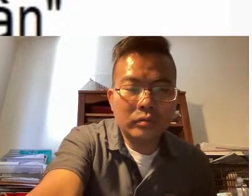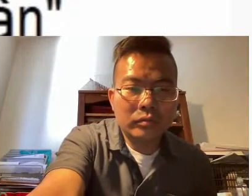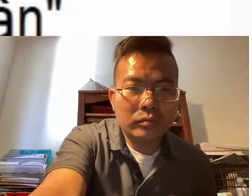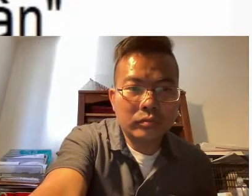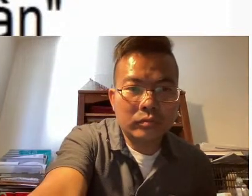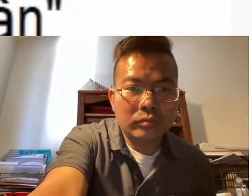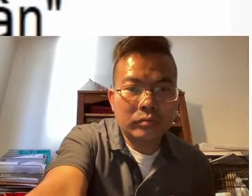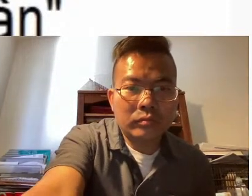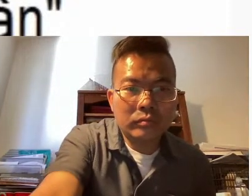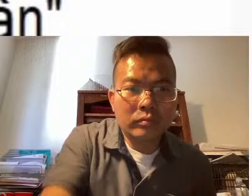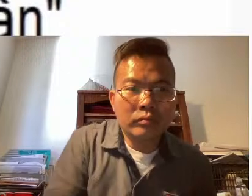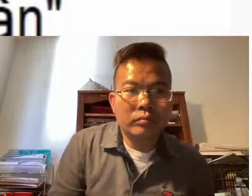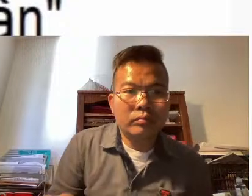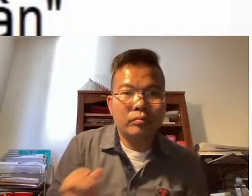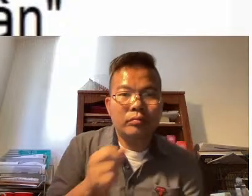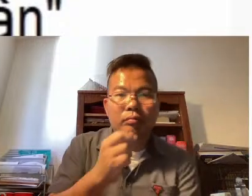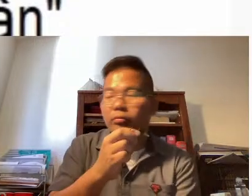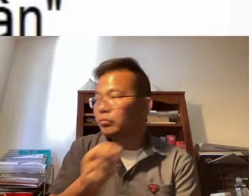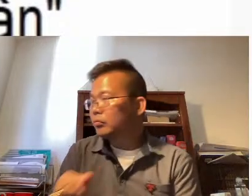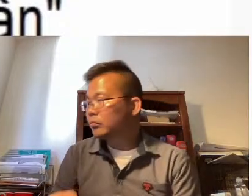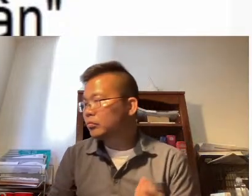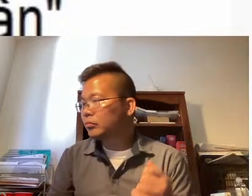Được.